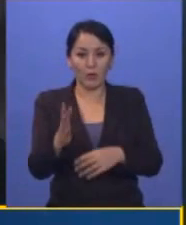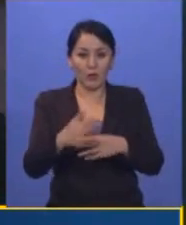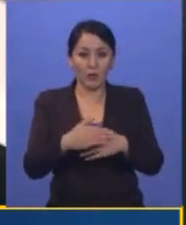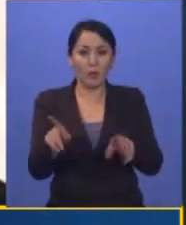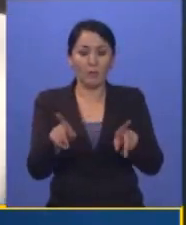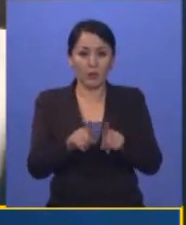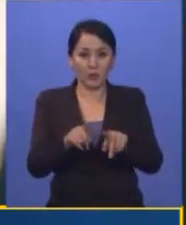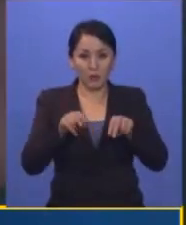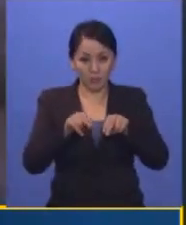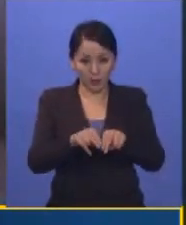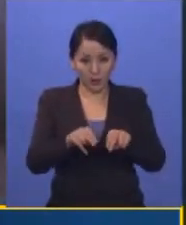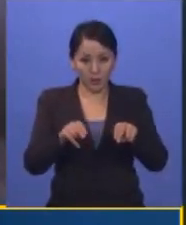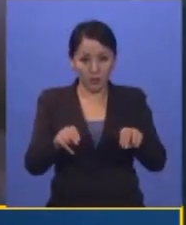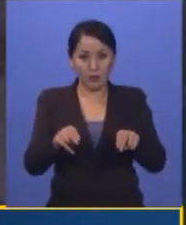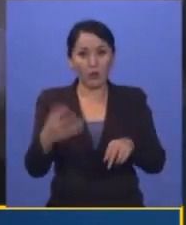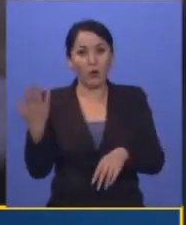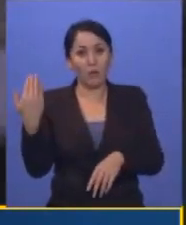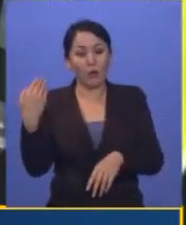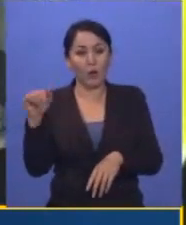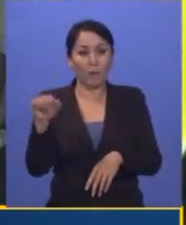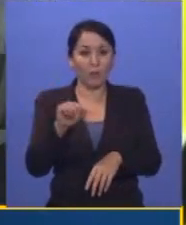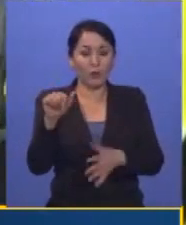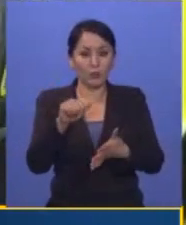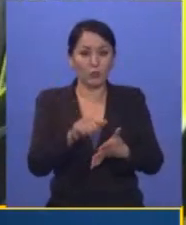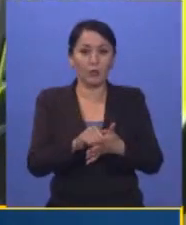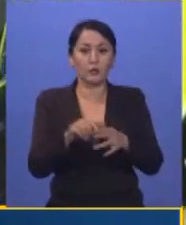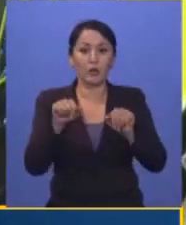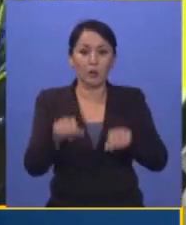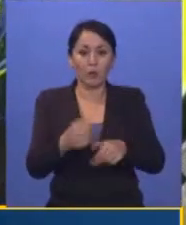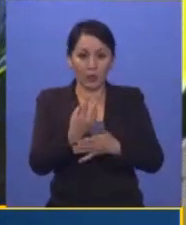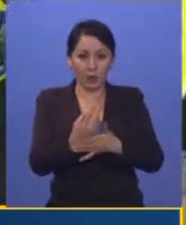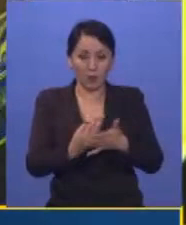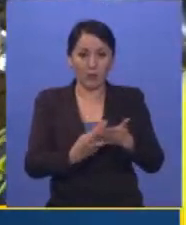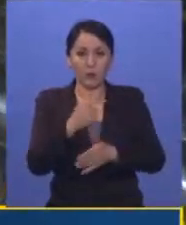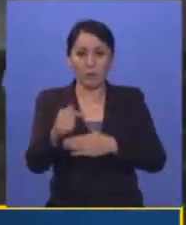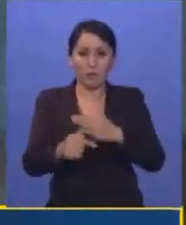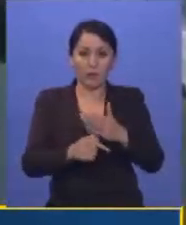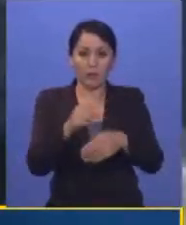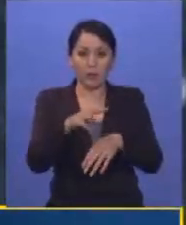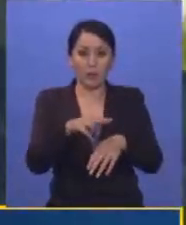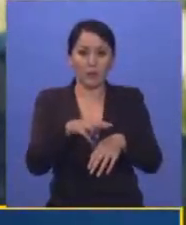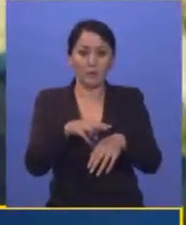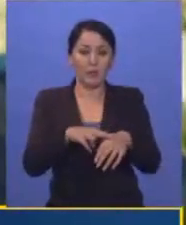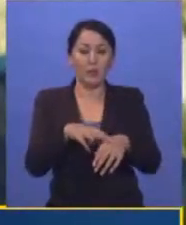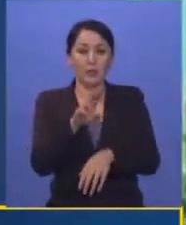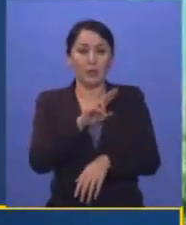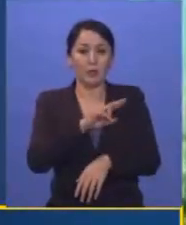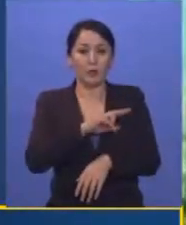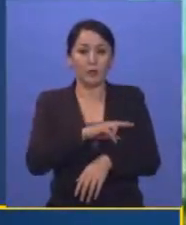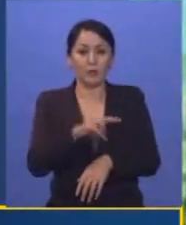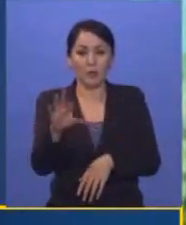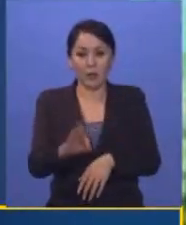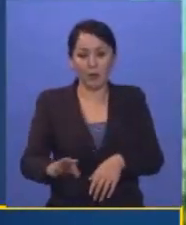Ұқсас жағдай Петропавлда болды. Бұрын жүргізу құқығынан айырылған мотоцикл жүргізушісін қалалық патрульдік полиция батальонының қызметкерлері